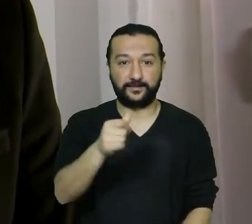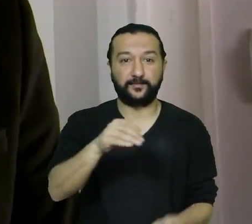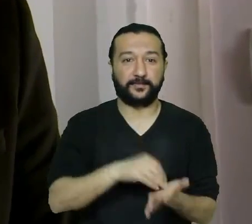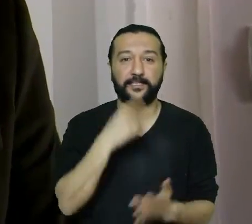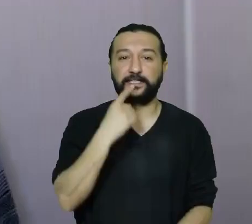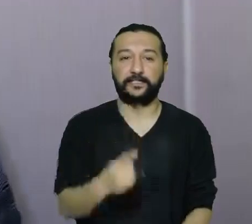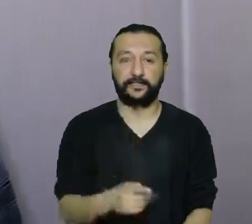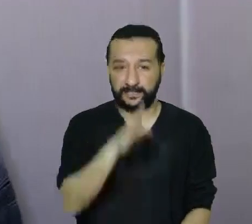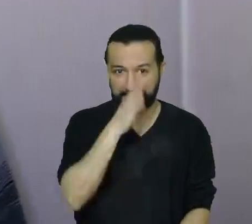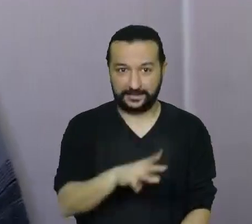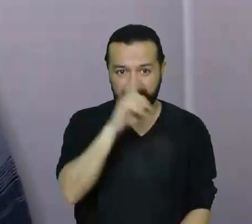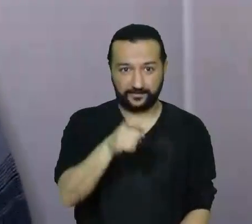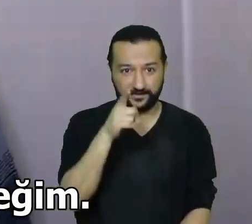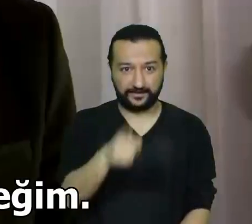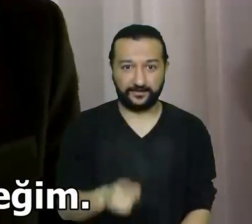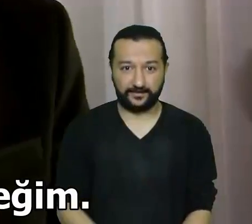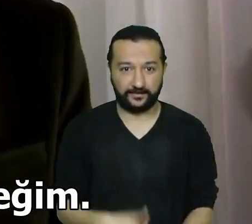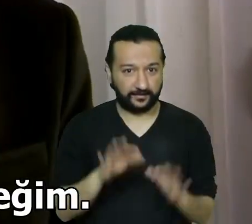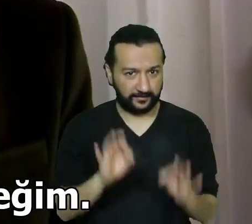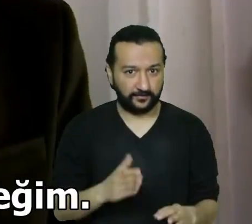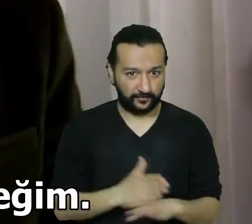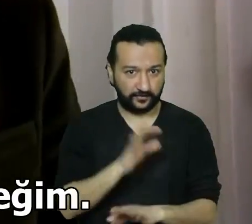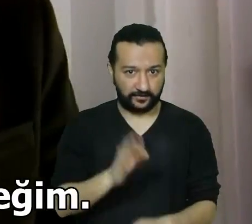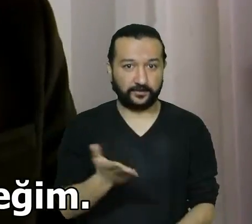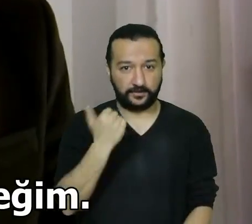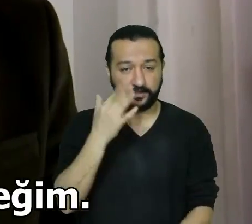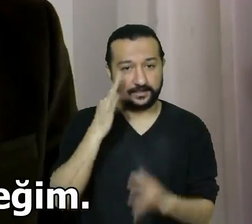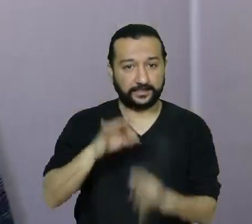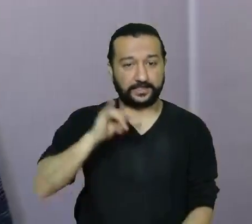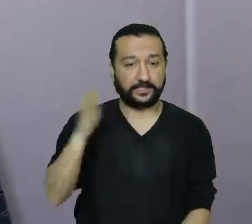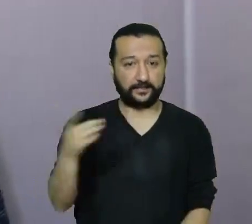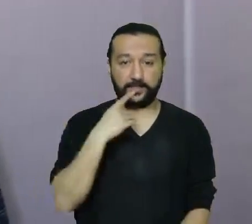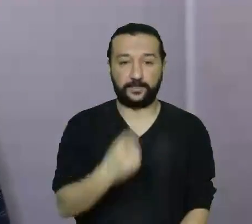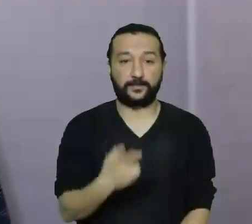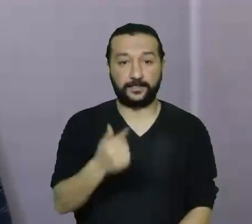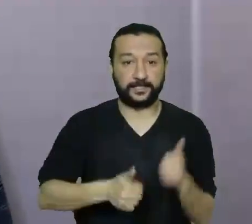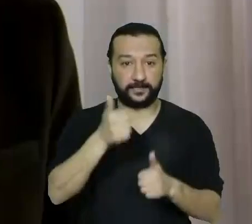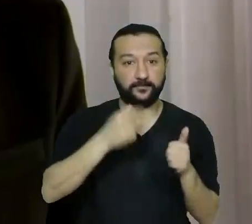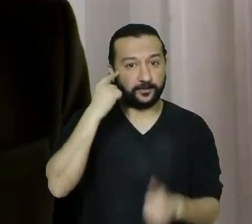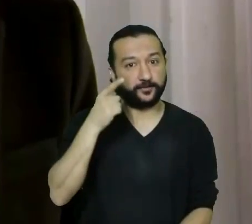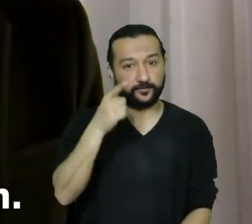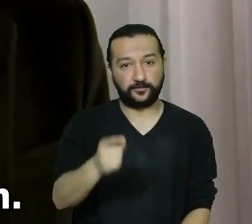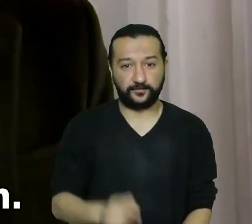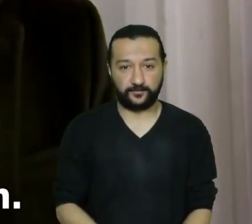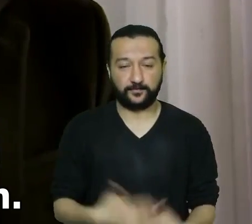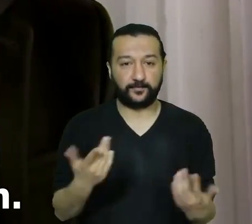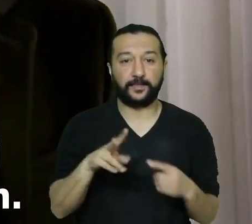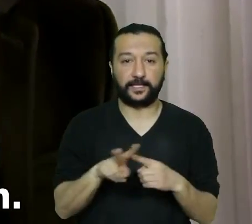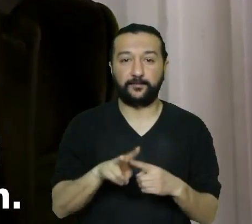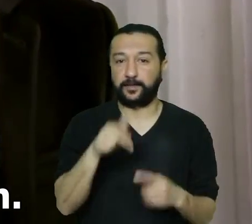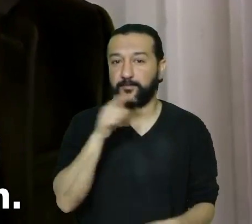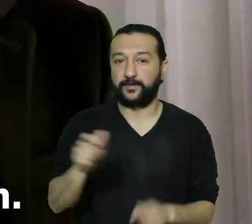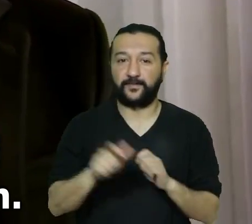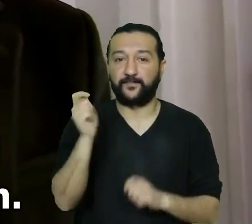Bahşiş. Ciddi misin sen ya? Öyle Şükrü. Hadi insanların yanına gideceğim. Yarışmayı düşün Şükrü. Kemal